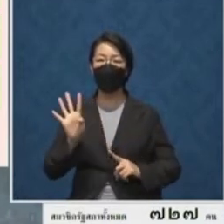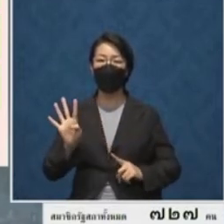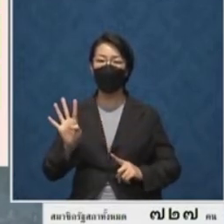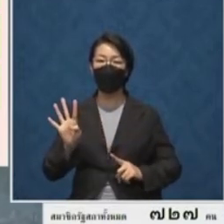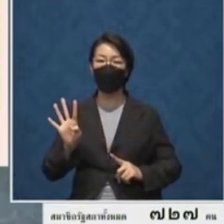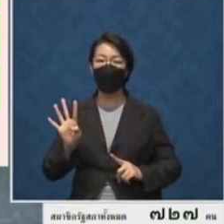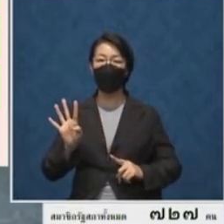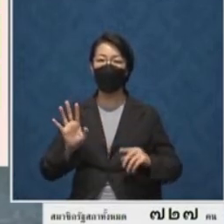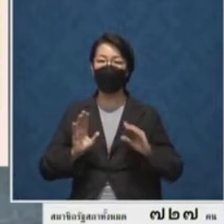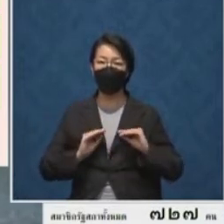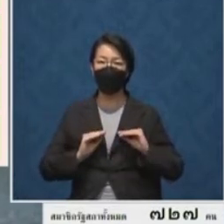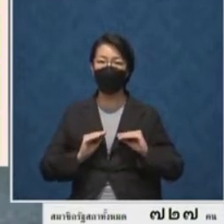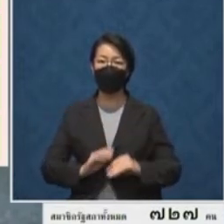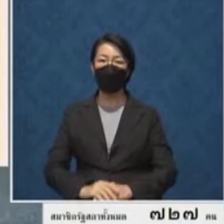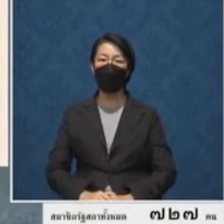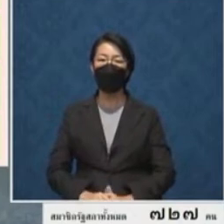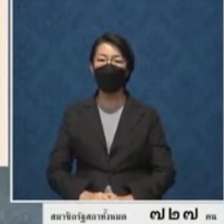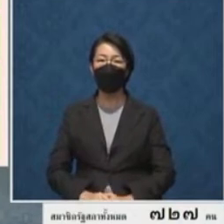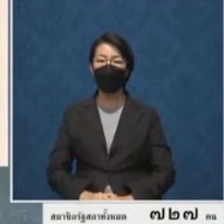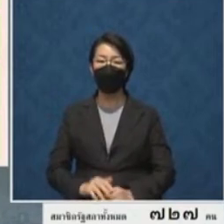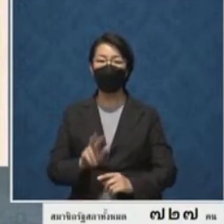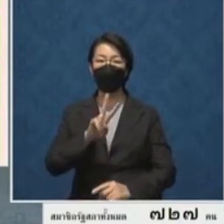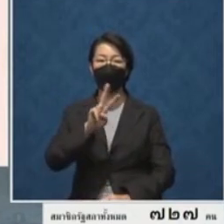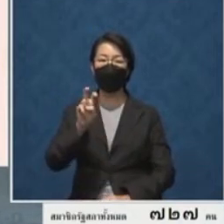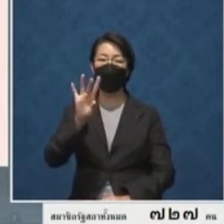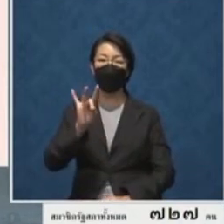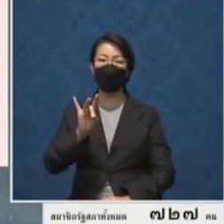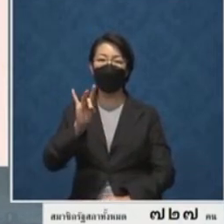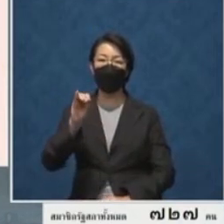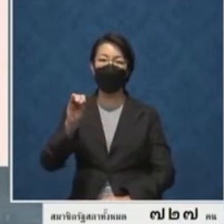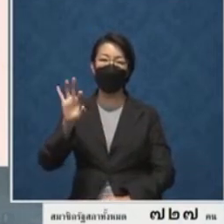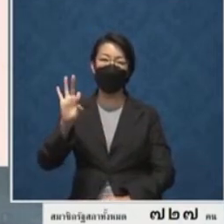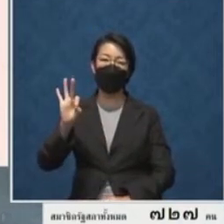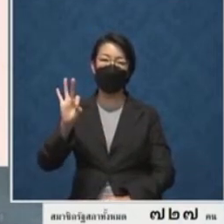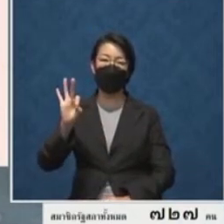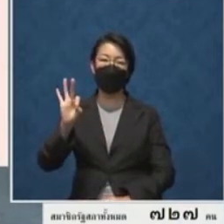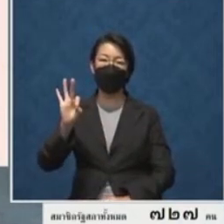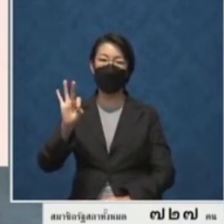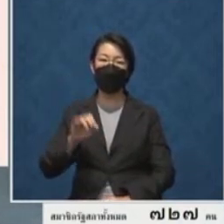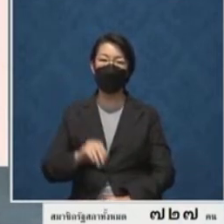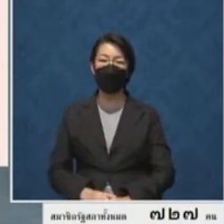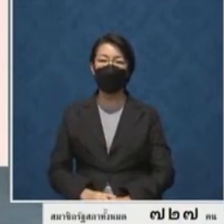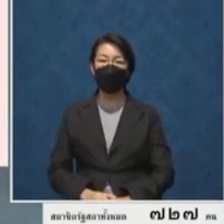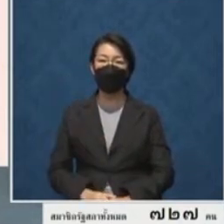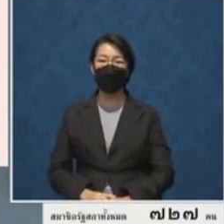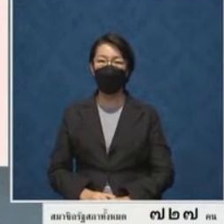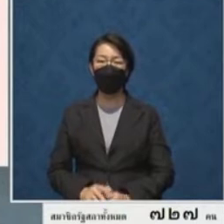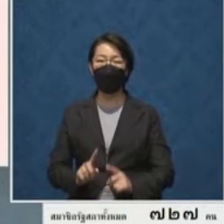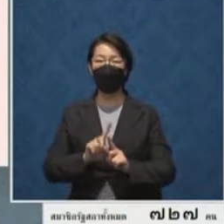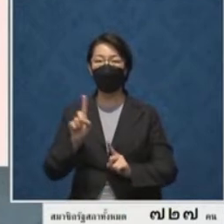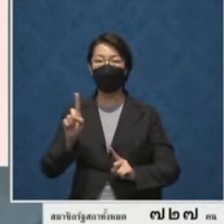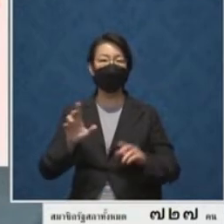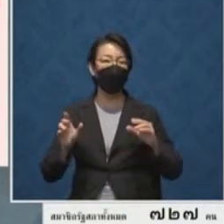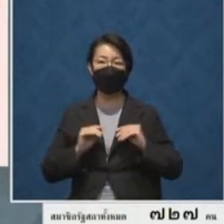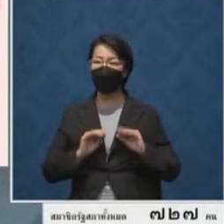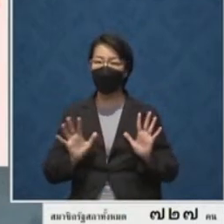ครับ 289นายประทวนสุทธิอํานวยเดช 1ไม่รับหลักการครับ2ไม่